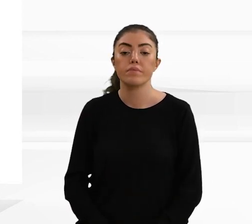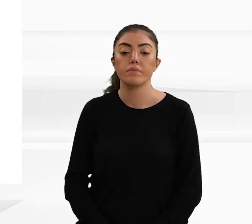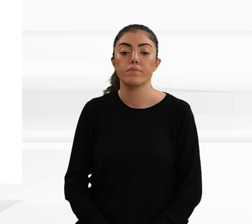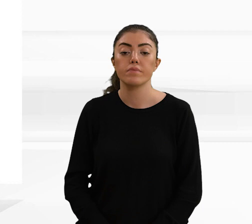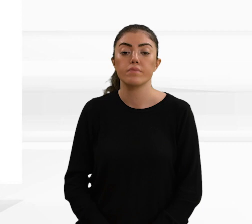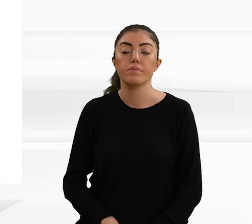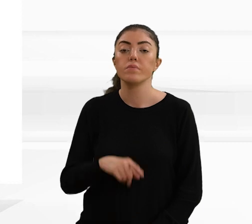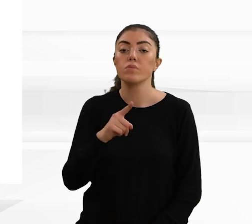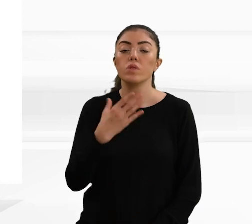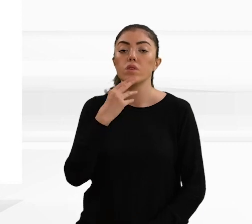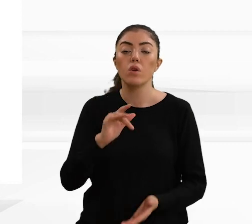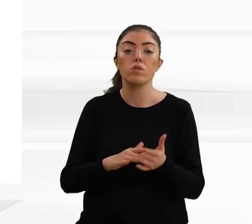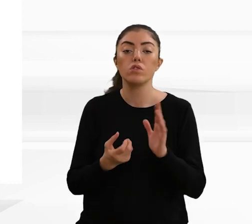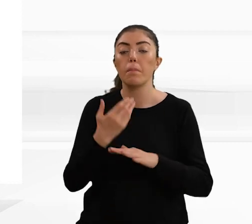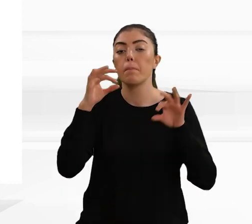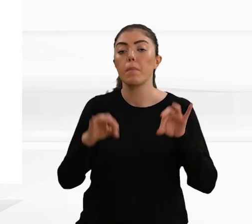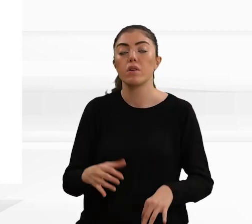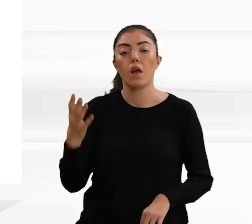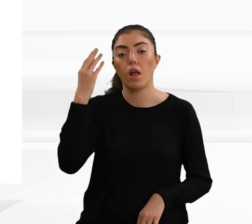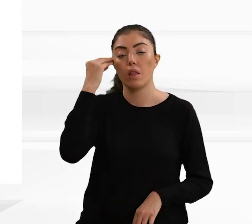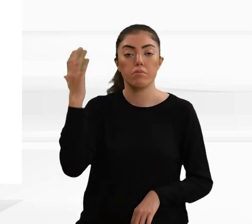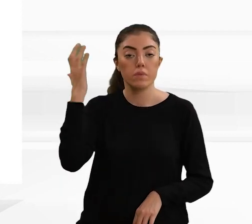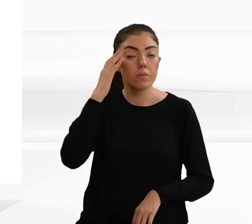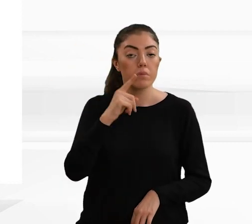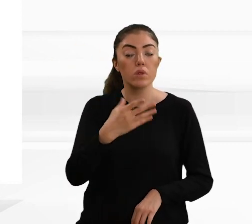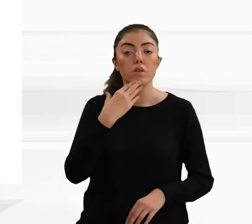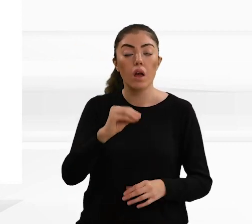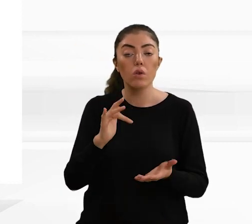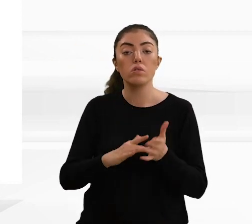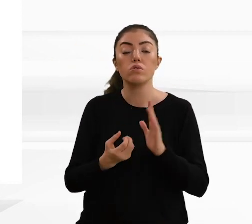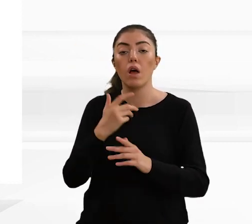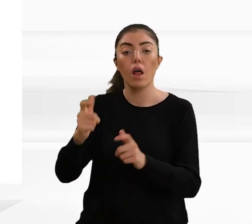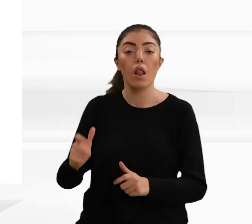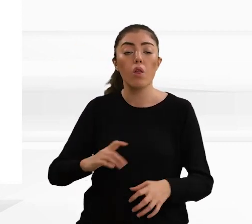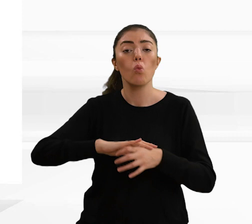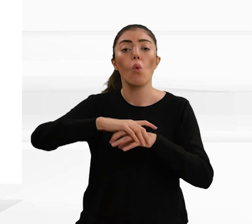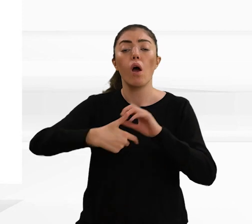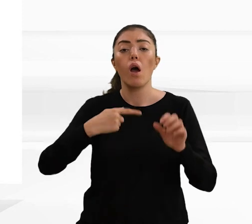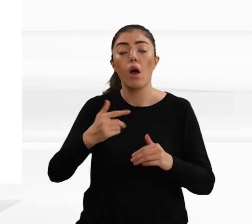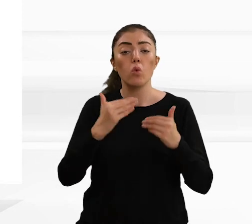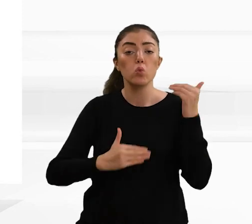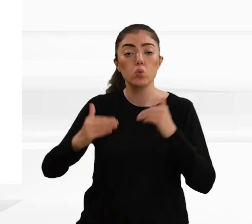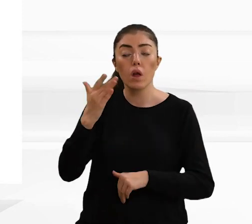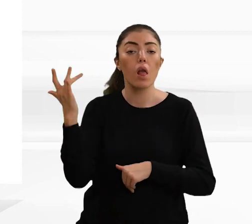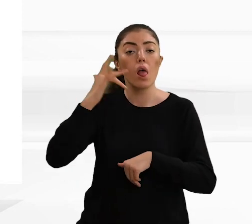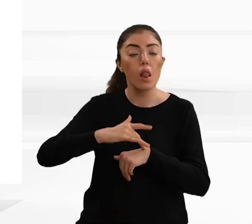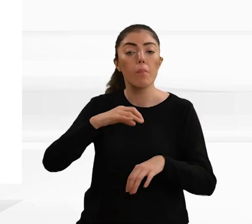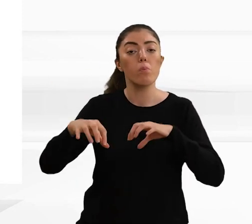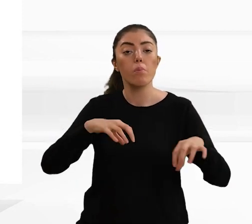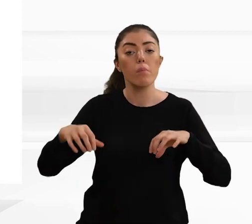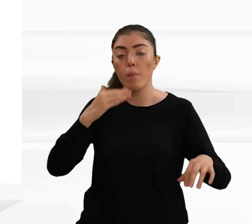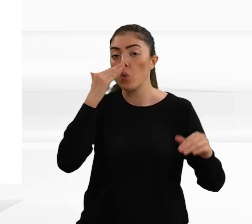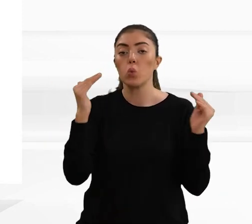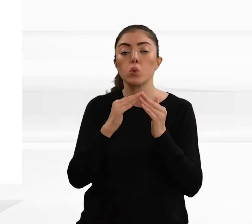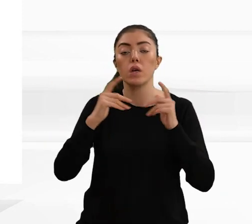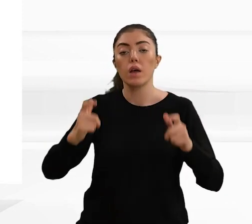bu genç oluşumun başlıcalarıdır bu genç oluşumlu alanlar dünyanın yüksek dağlık bölgeleri